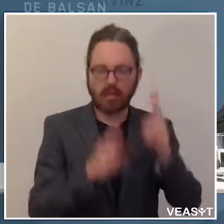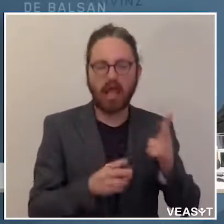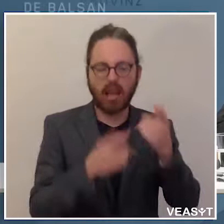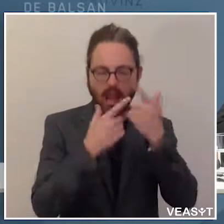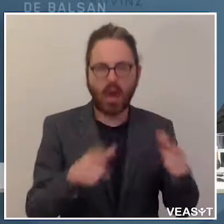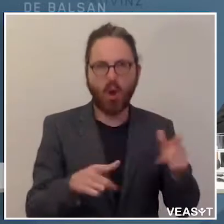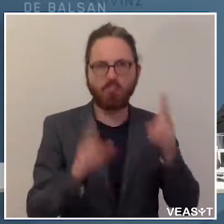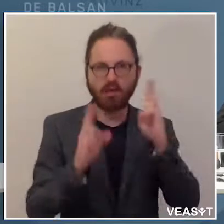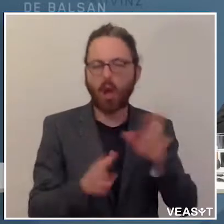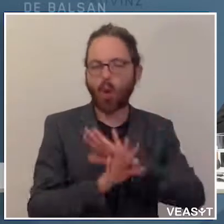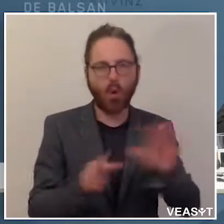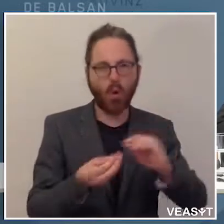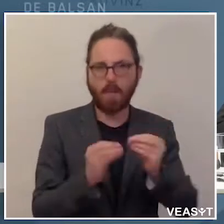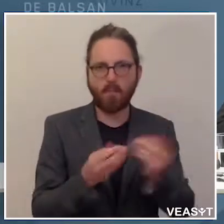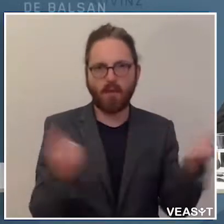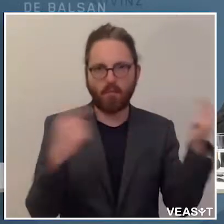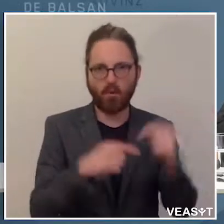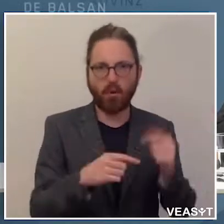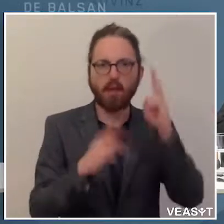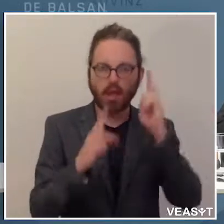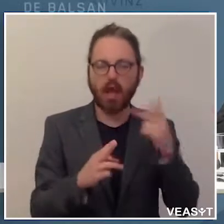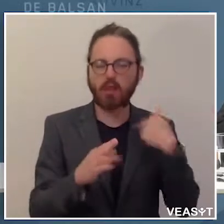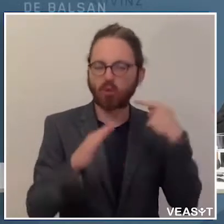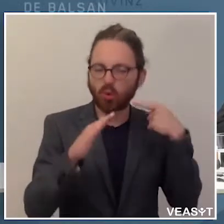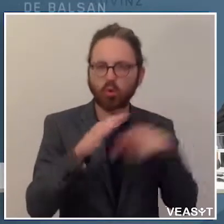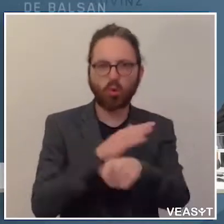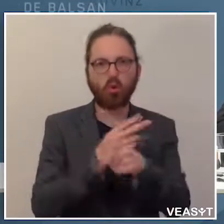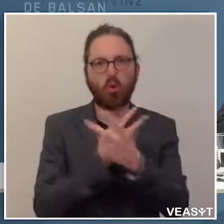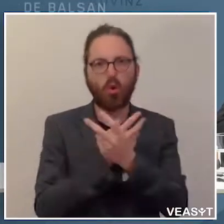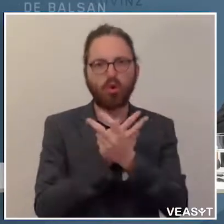al south east problemi sta finendo